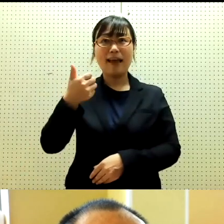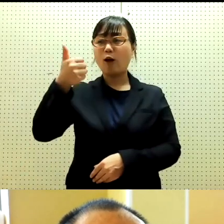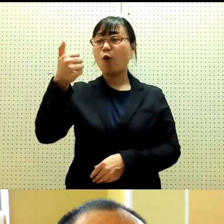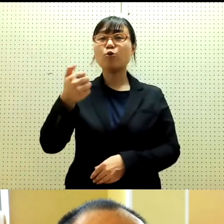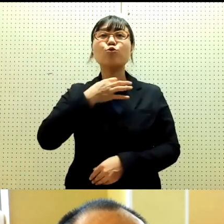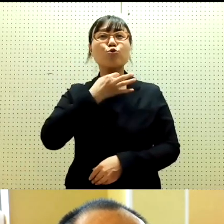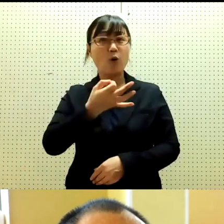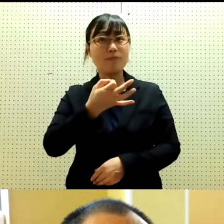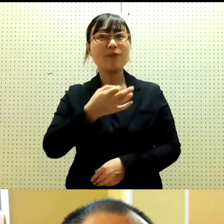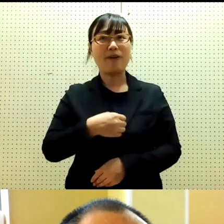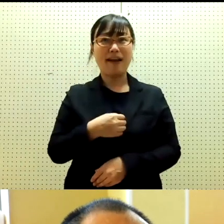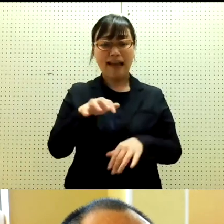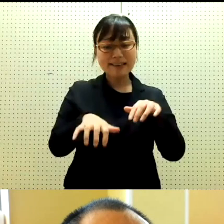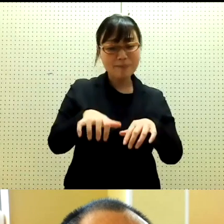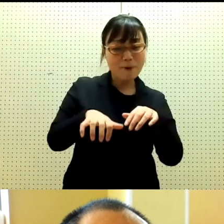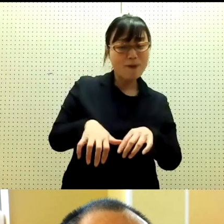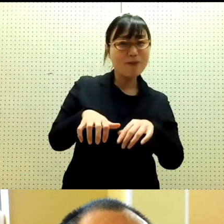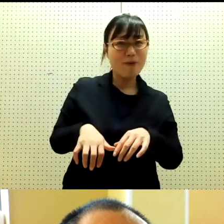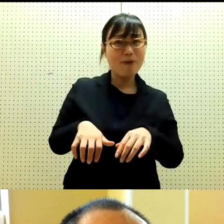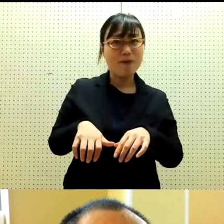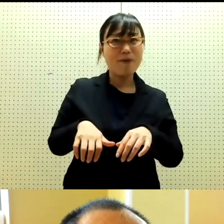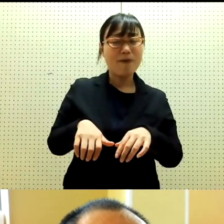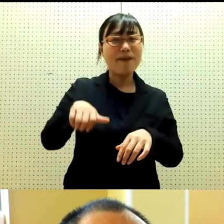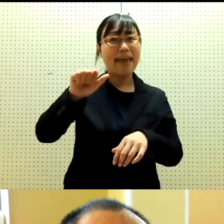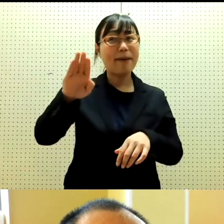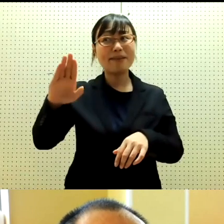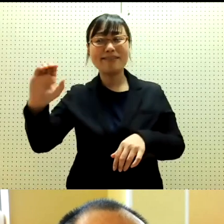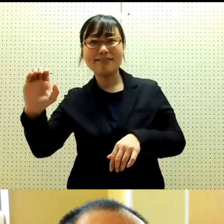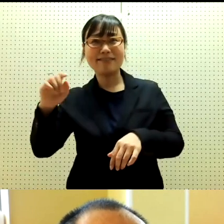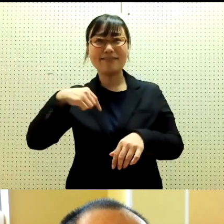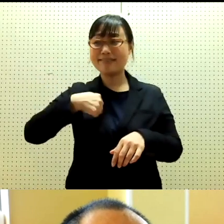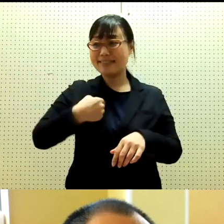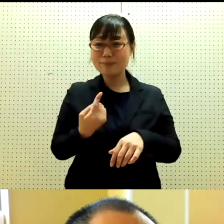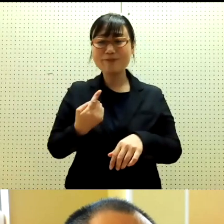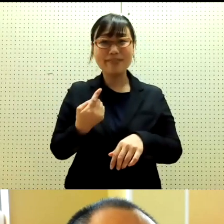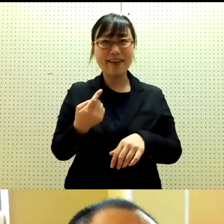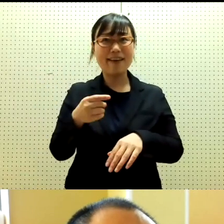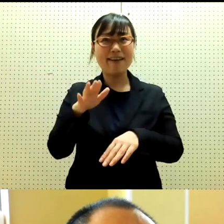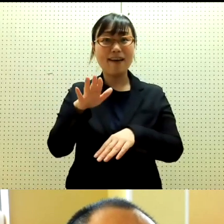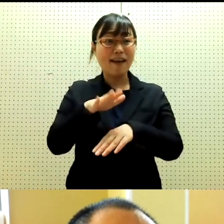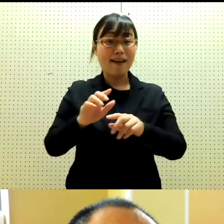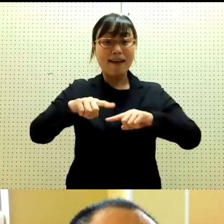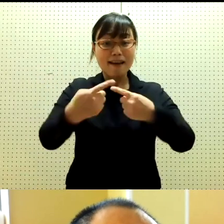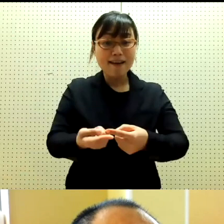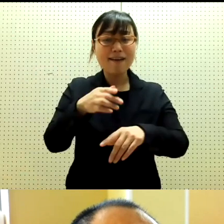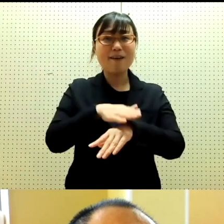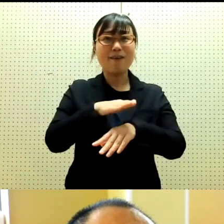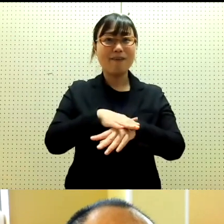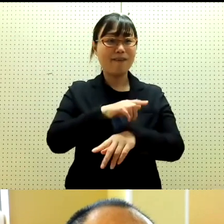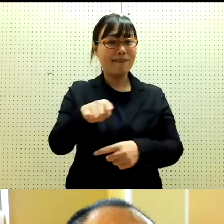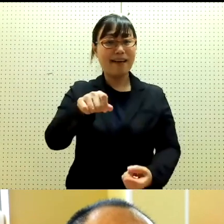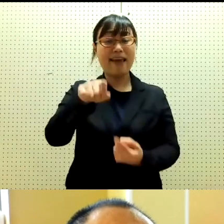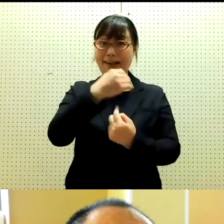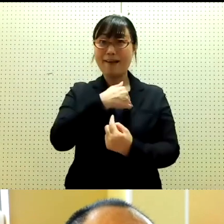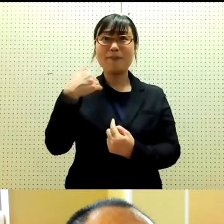とかキーボードで打ったりっていうのをね自分で選べるっていうところが、まあ、結構大きなポイントだったかなとは思うんですけど